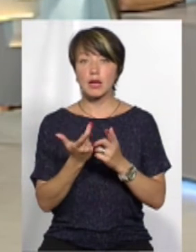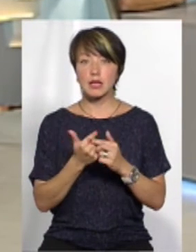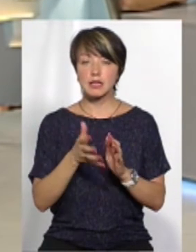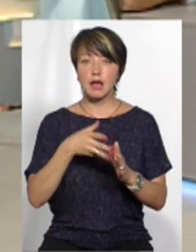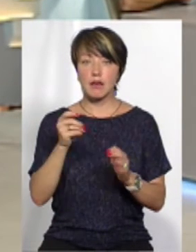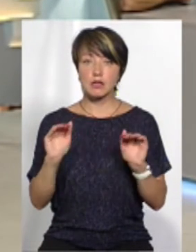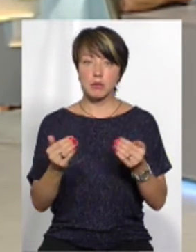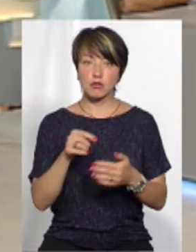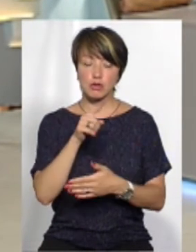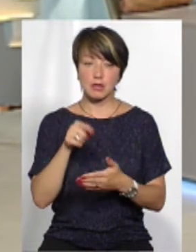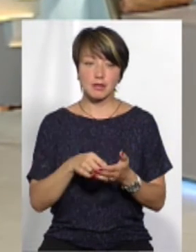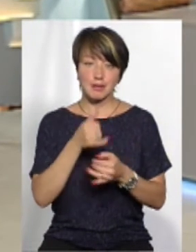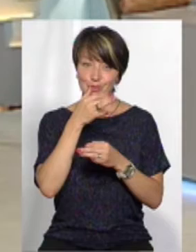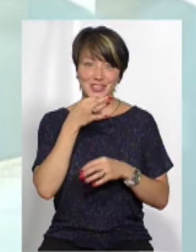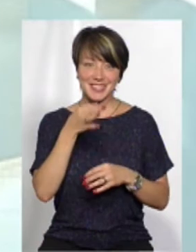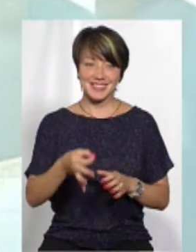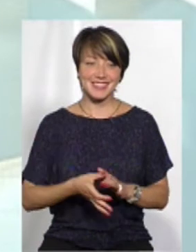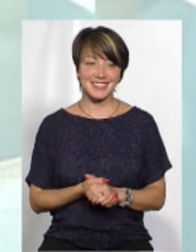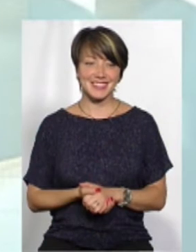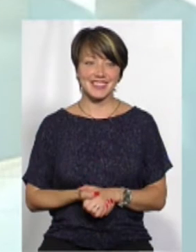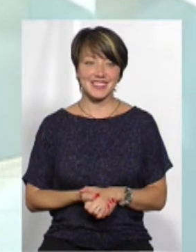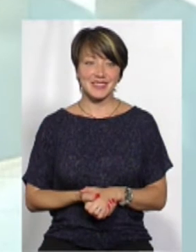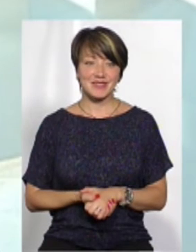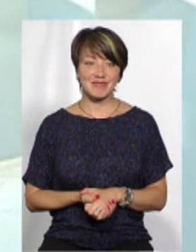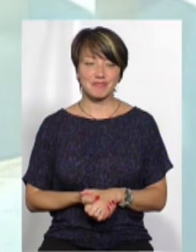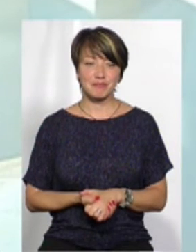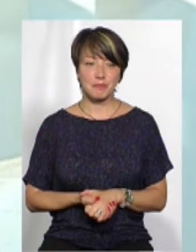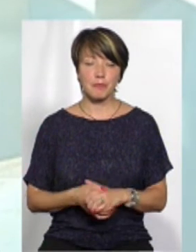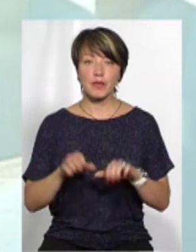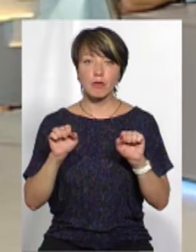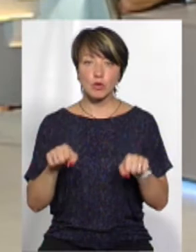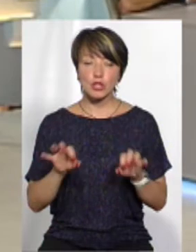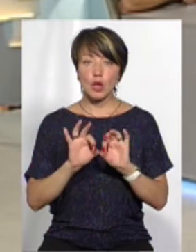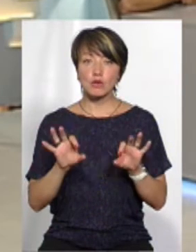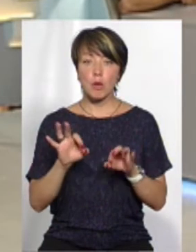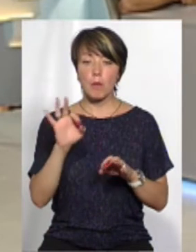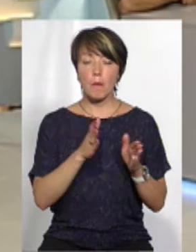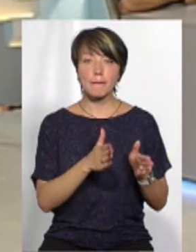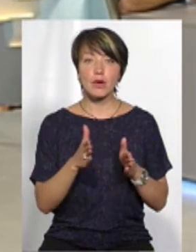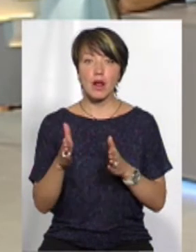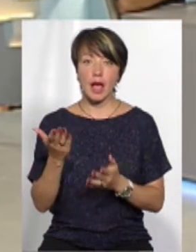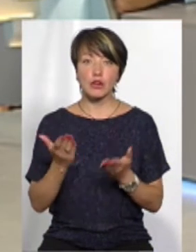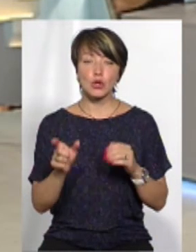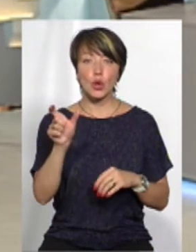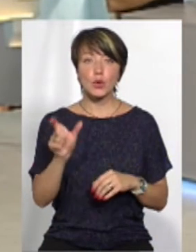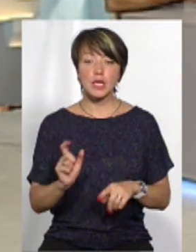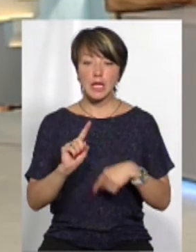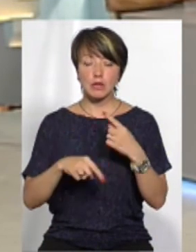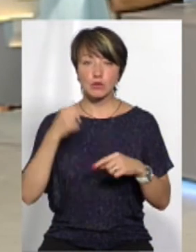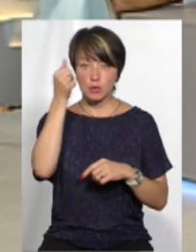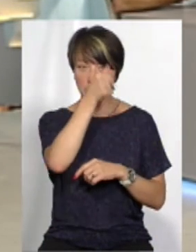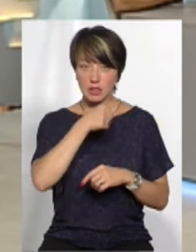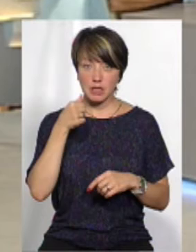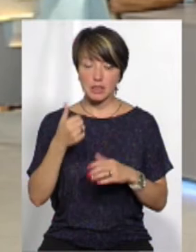заявок зменшилась? Не можу сказати. А можете ще розповісти нам про механізм? От якщо людина на наступний рік